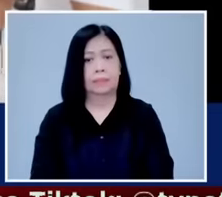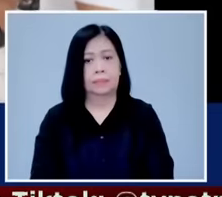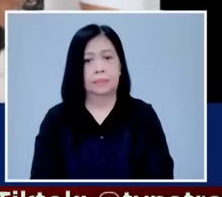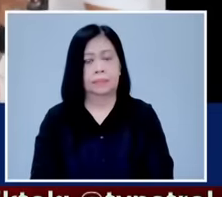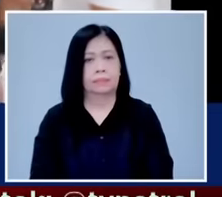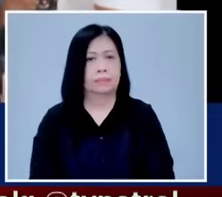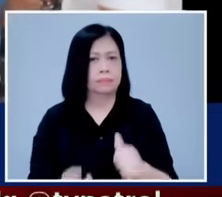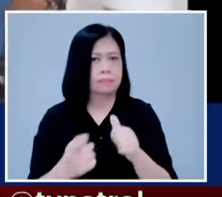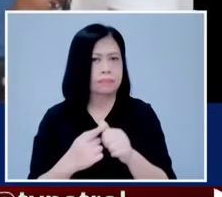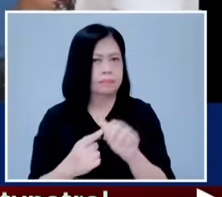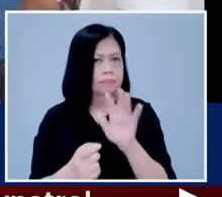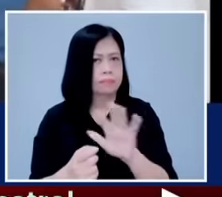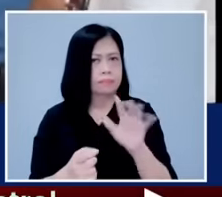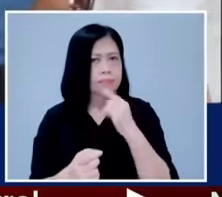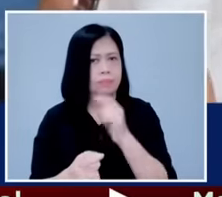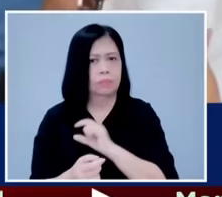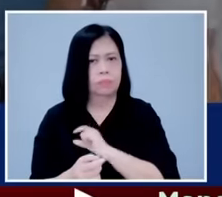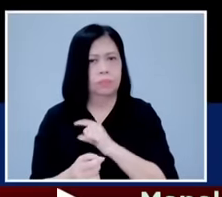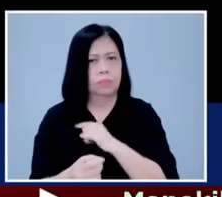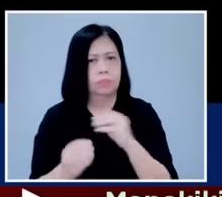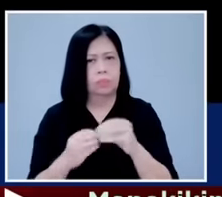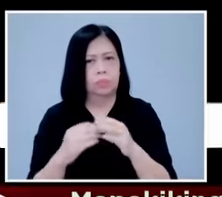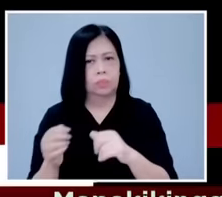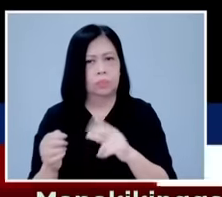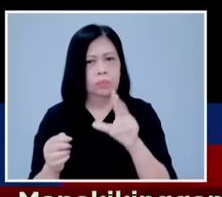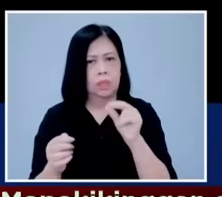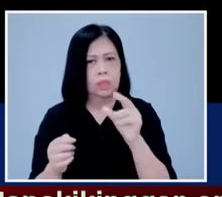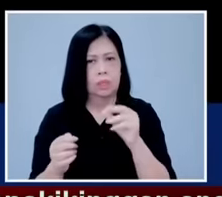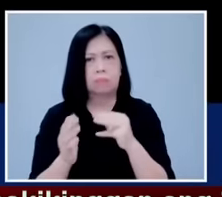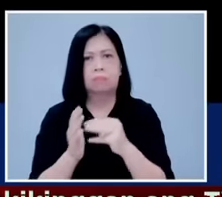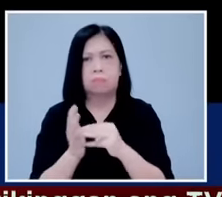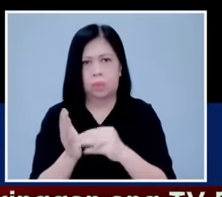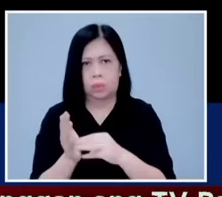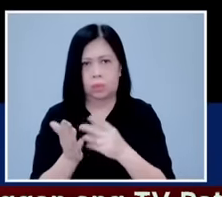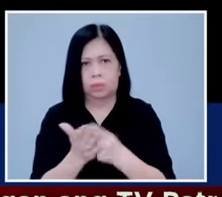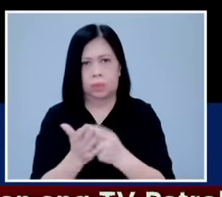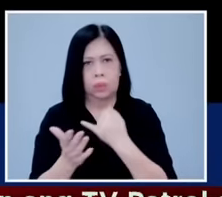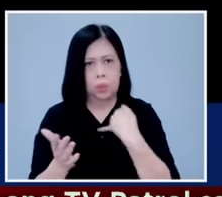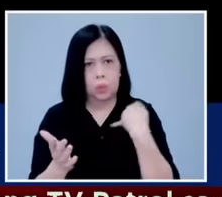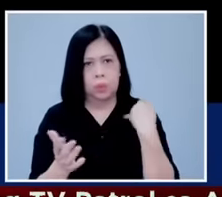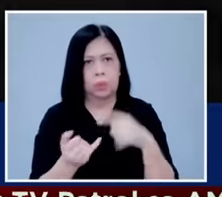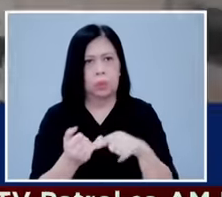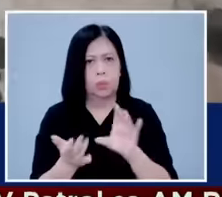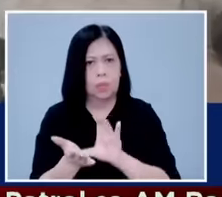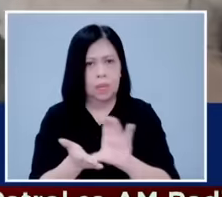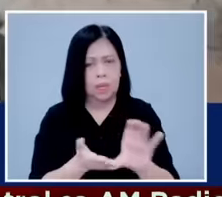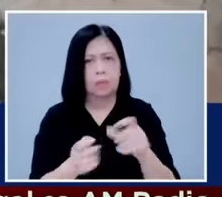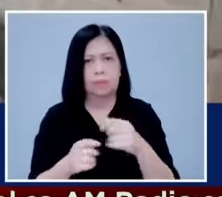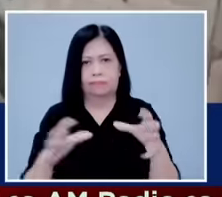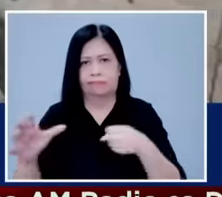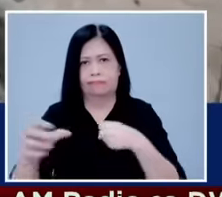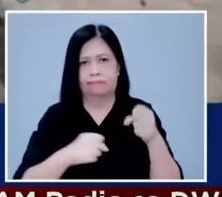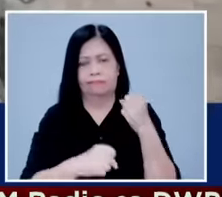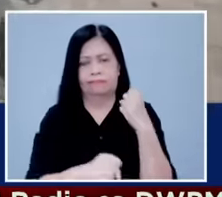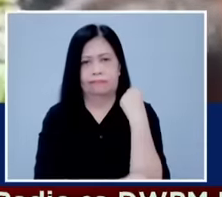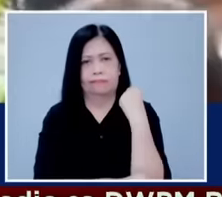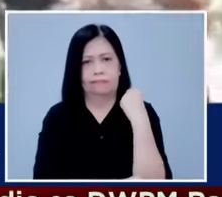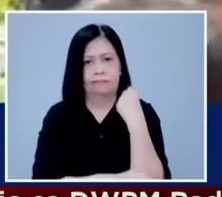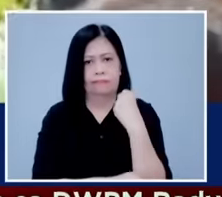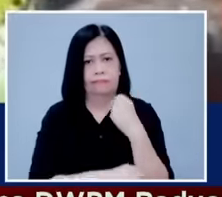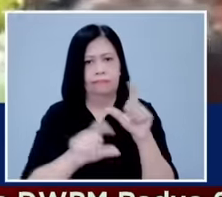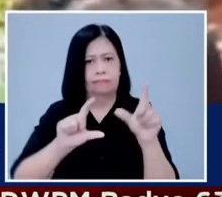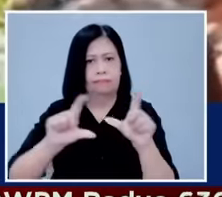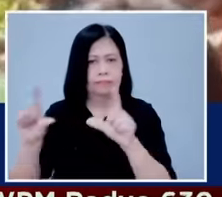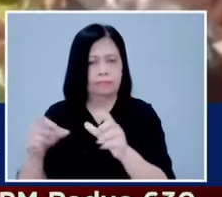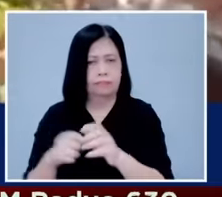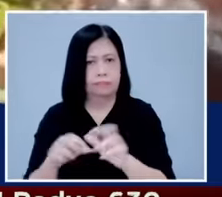paunang pagtaya ng mga pulis, higit 30 milyong pisong halaga ng alahas at cash ang natangay ng mga suspect.